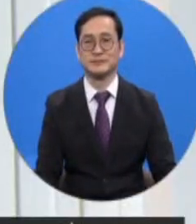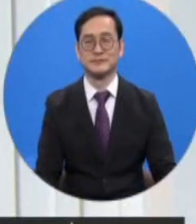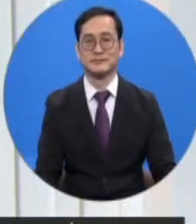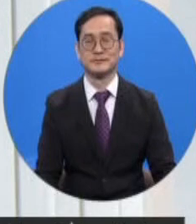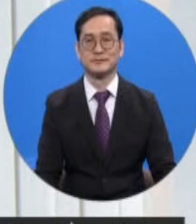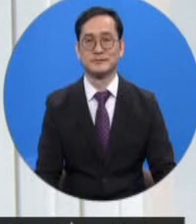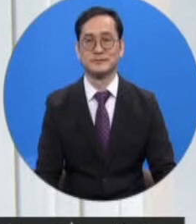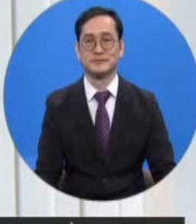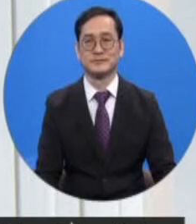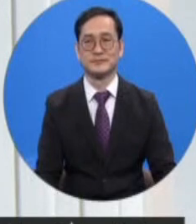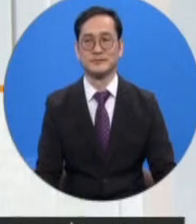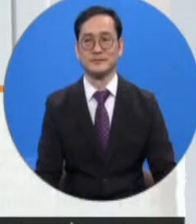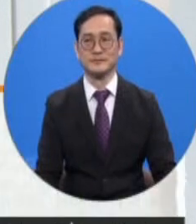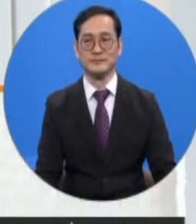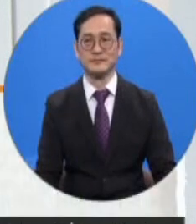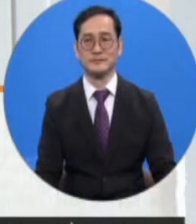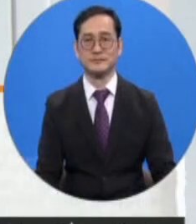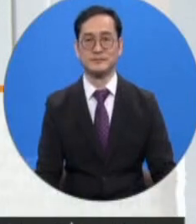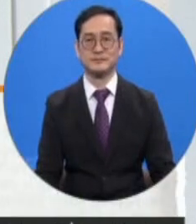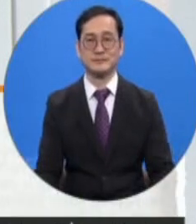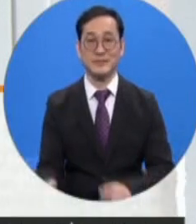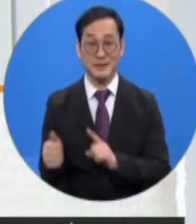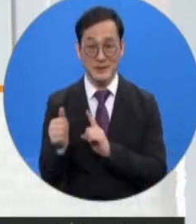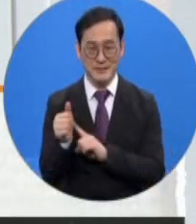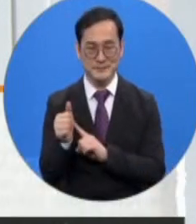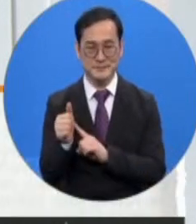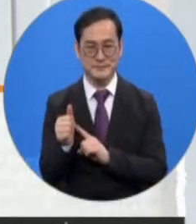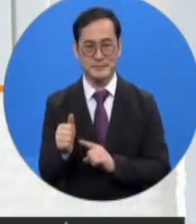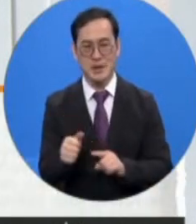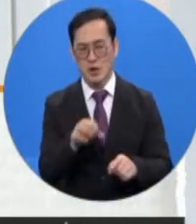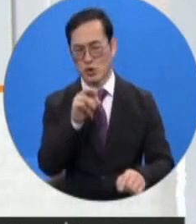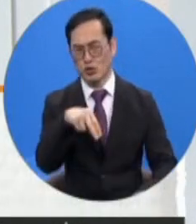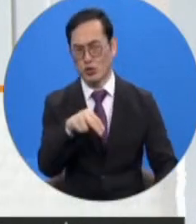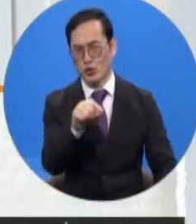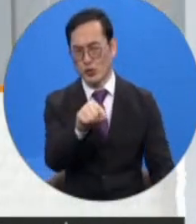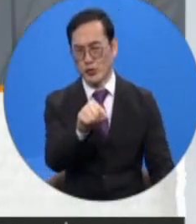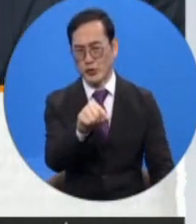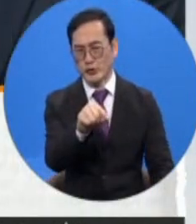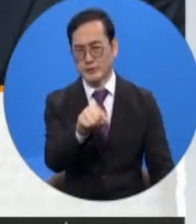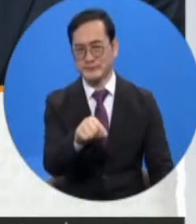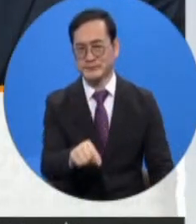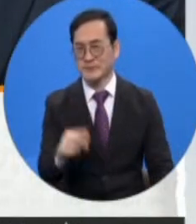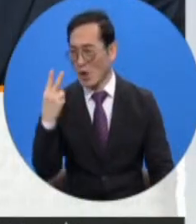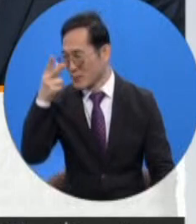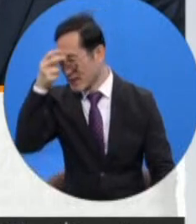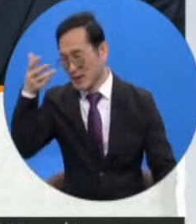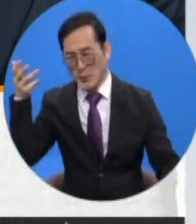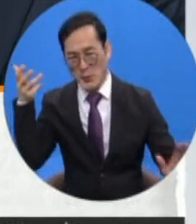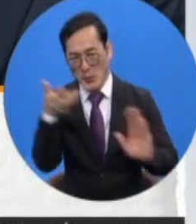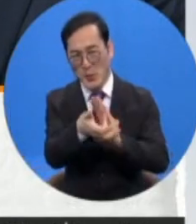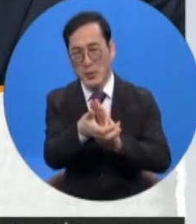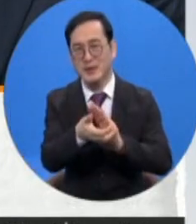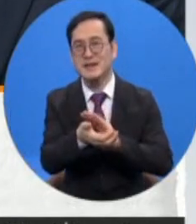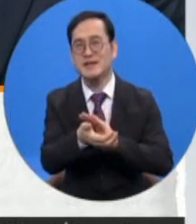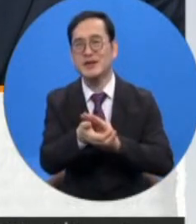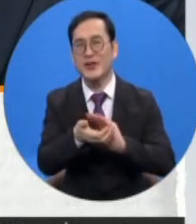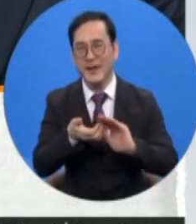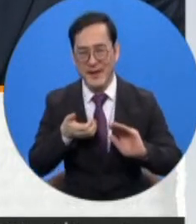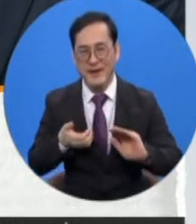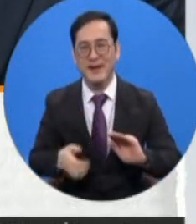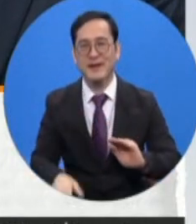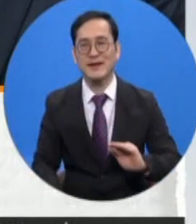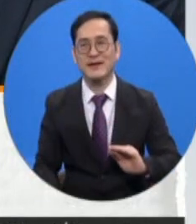본부장이 주장이 크게 두 가지입니다. 하나는 일단 유동규 씨가 압수수색을 받기 직전에 정진상 현재 이재명